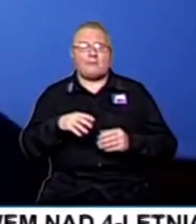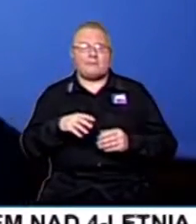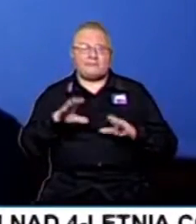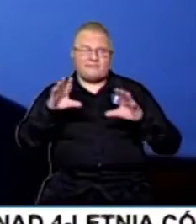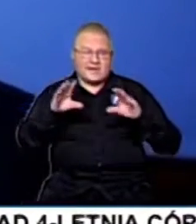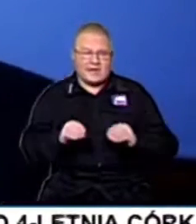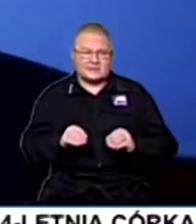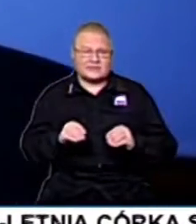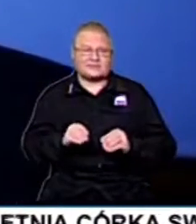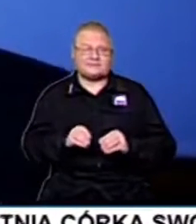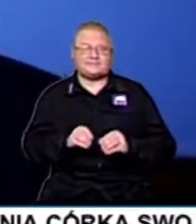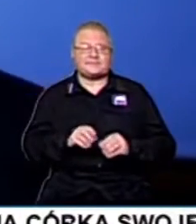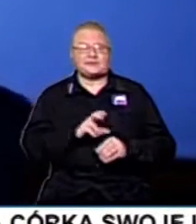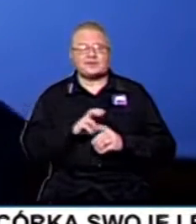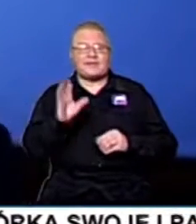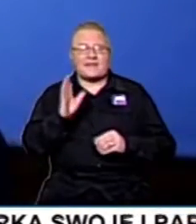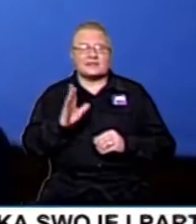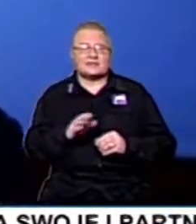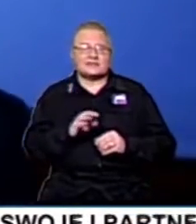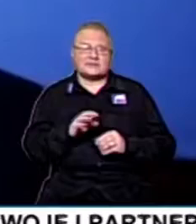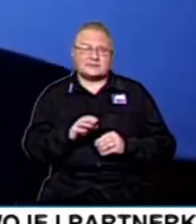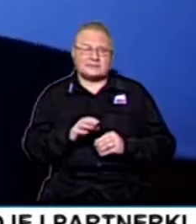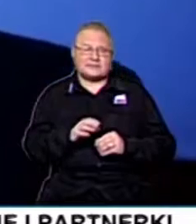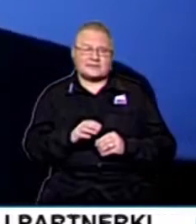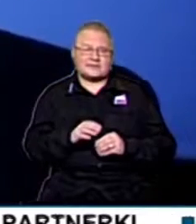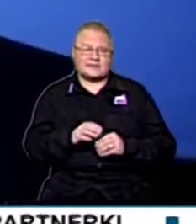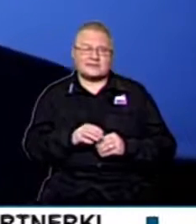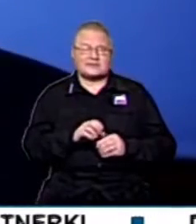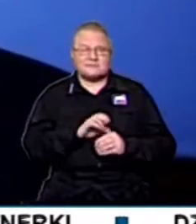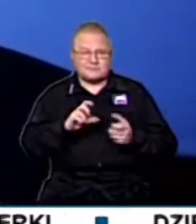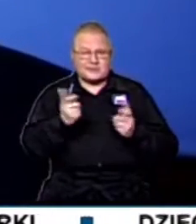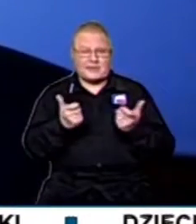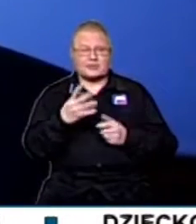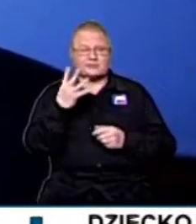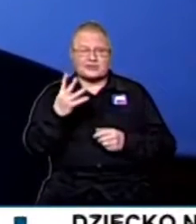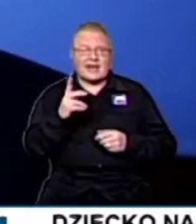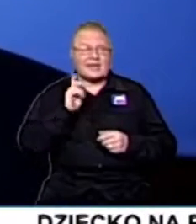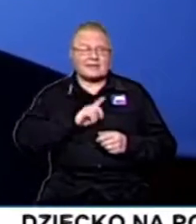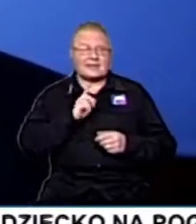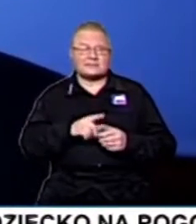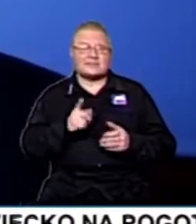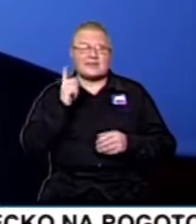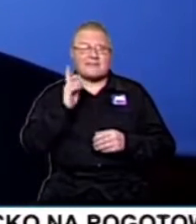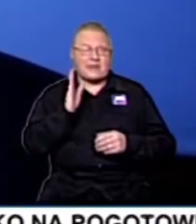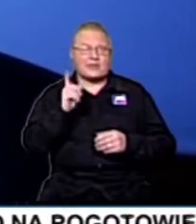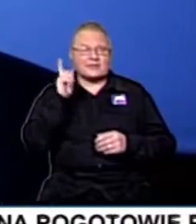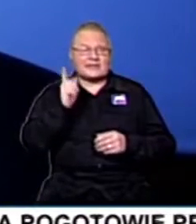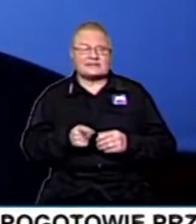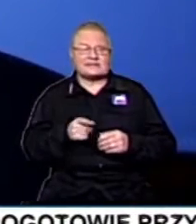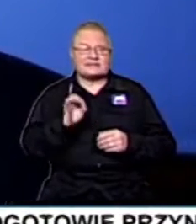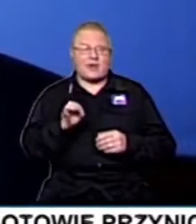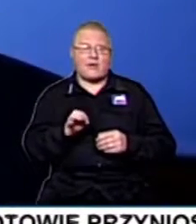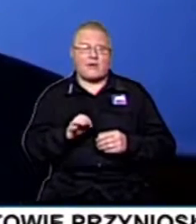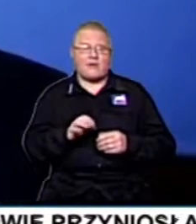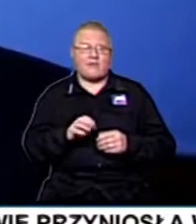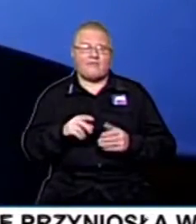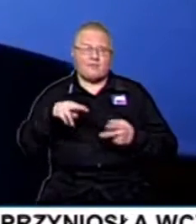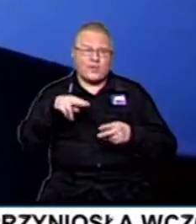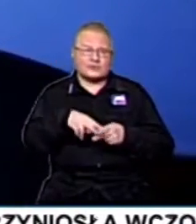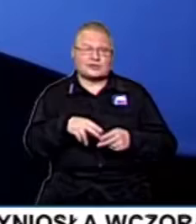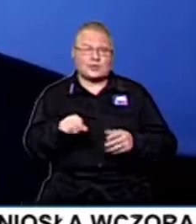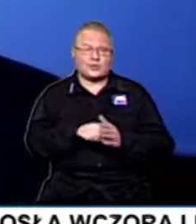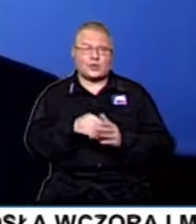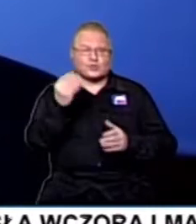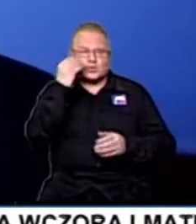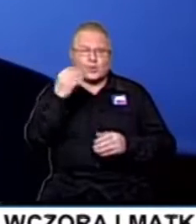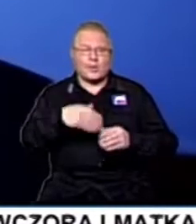wygaszenia, czy też podejmiemy w przypadku czterech gimnazjów decyzję o ewentualnym włączeniu ich